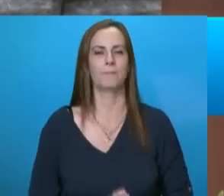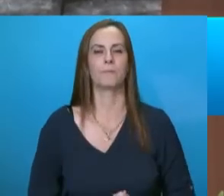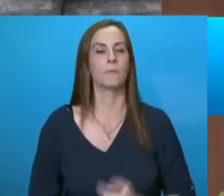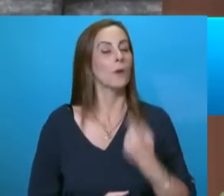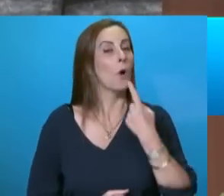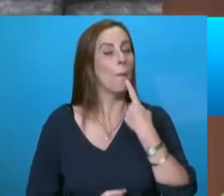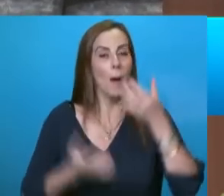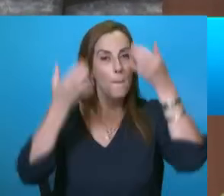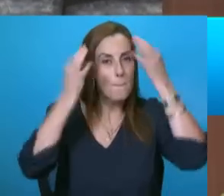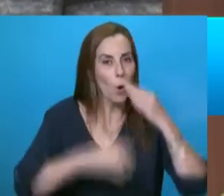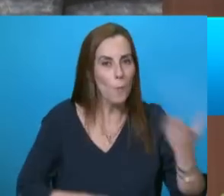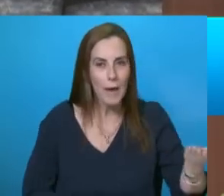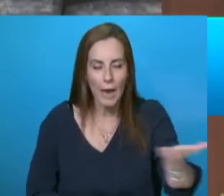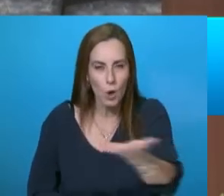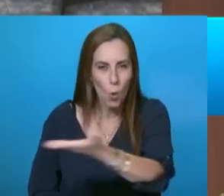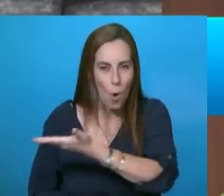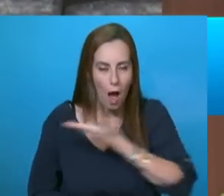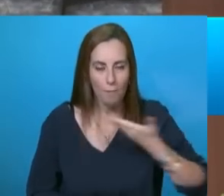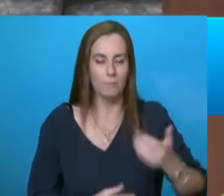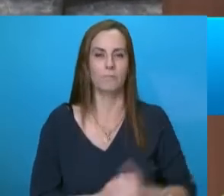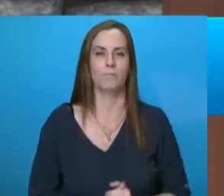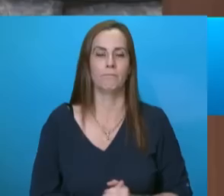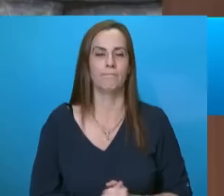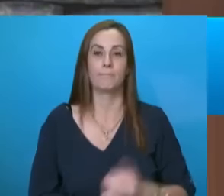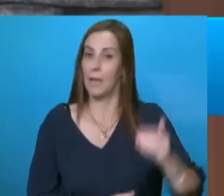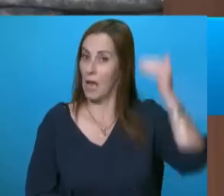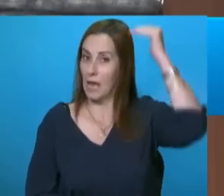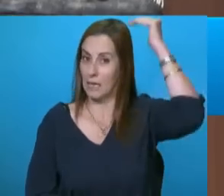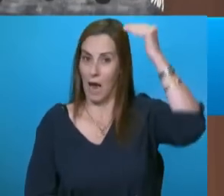הרמטכ"ל לשעבר חבר הכנסת בני גנץ,